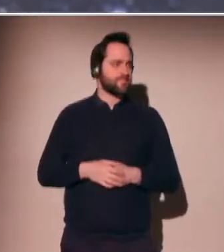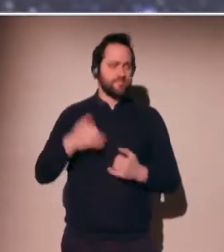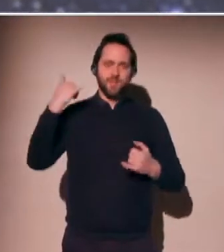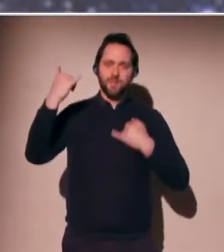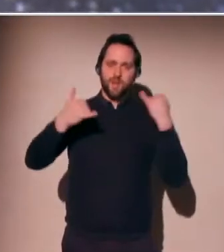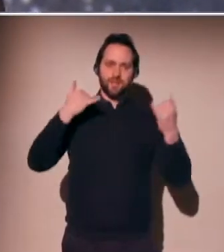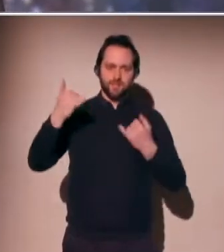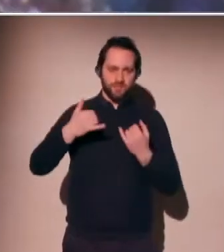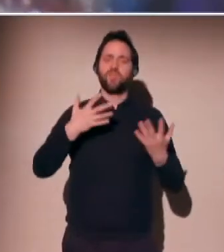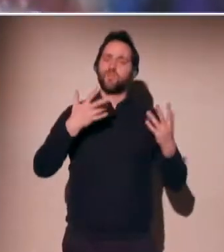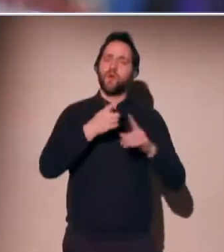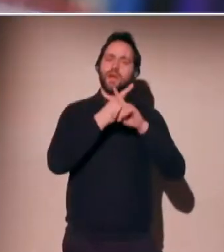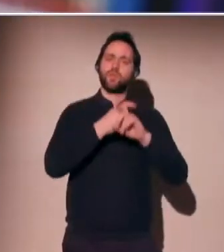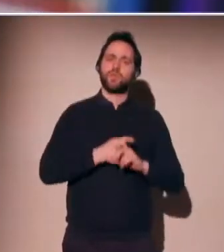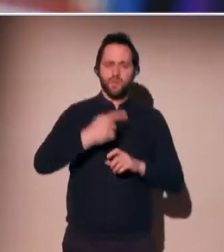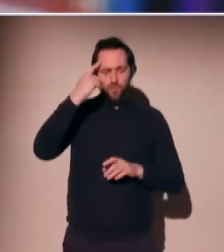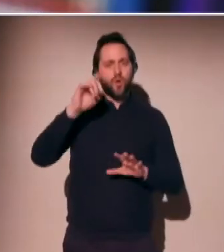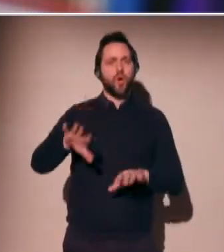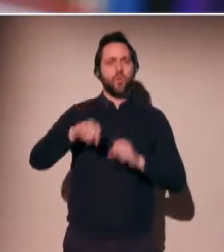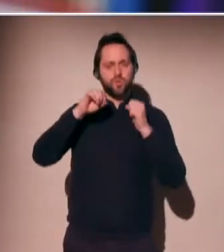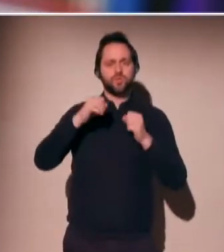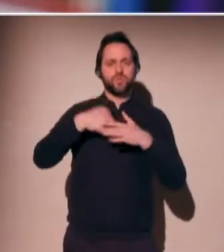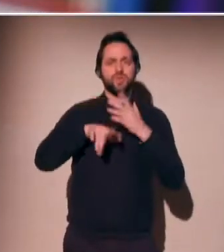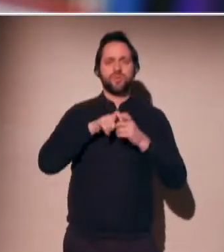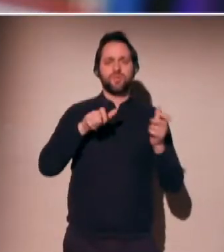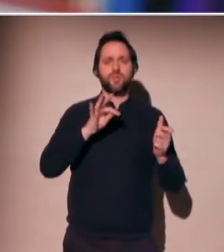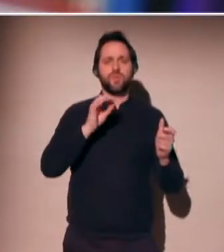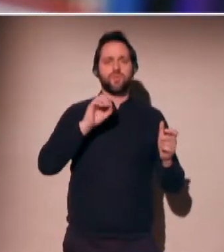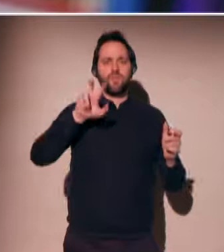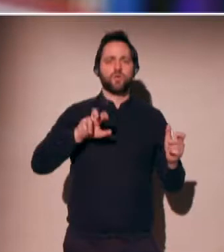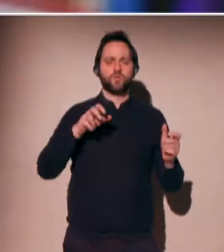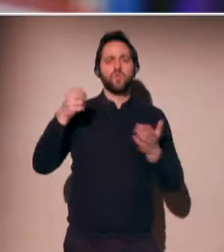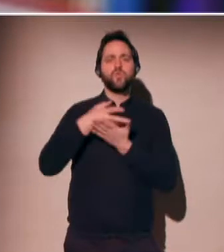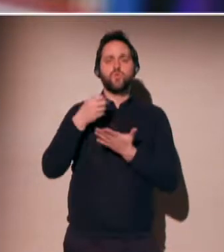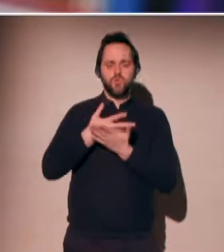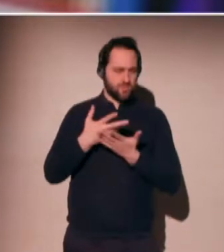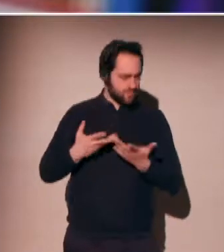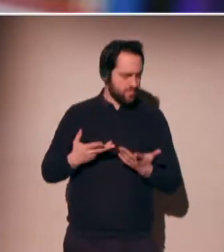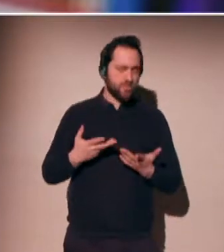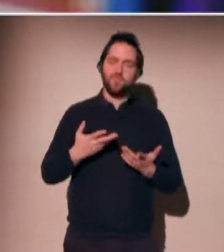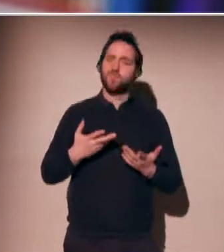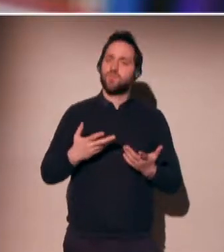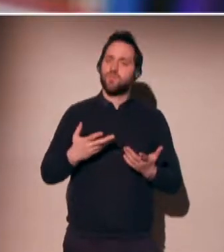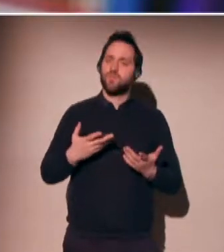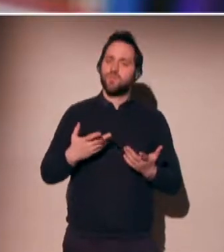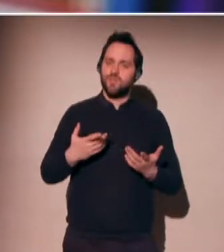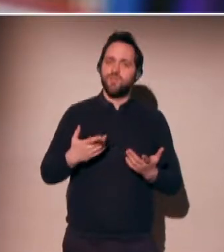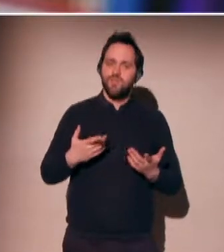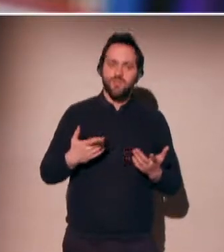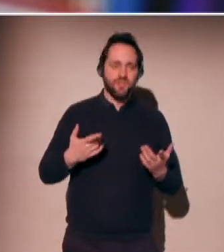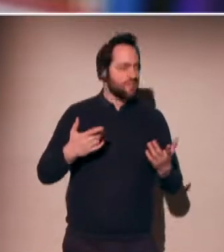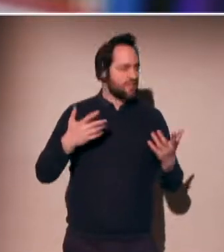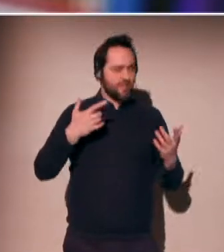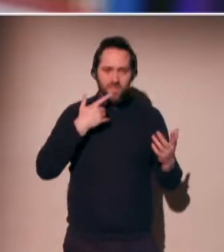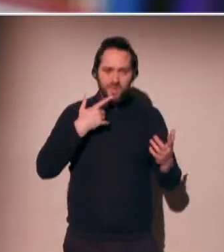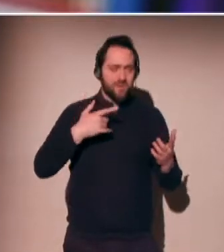recrutée comme scientifique des données à Fox News, j'aurais utilisé les informations qui étaient là sous mes yeux, c'est-à-dire la base de données accumulée